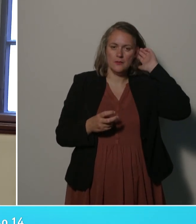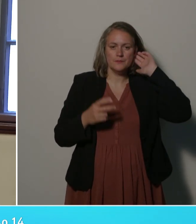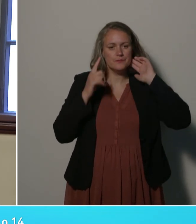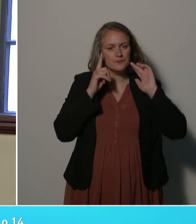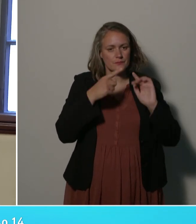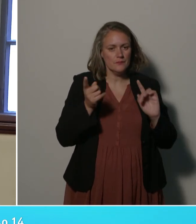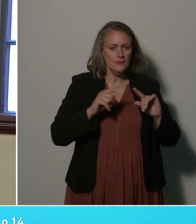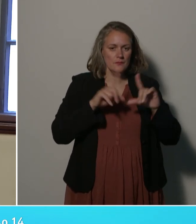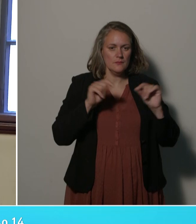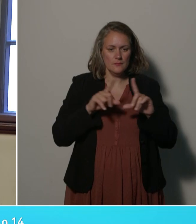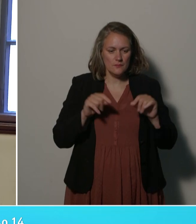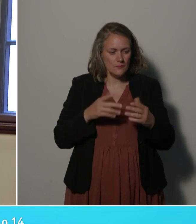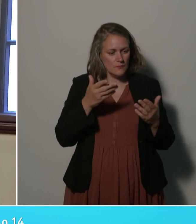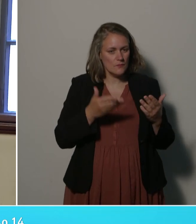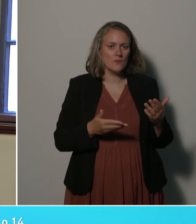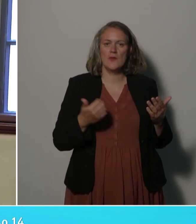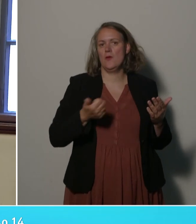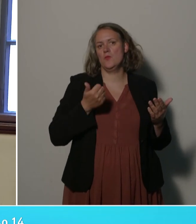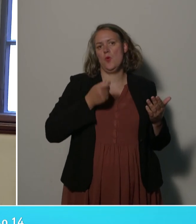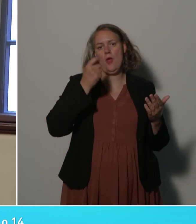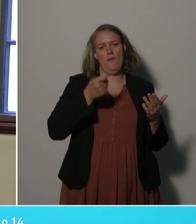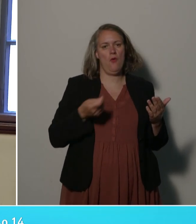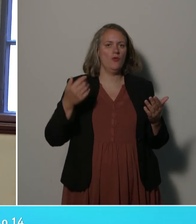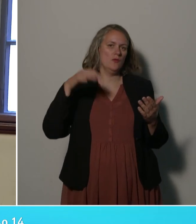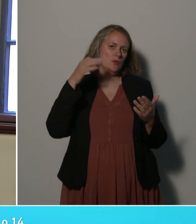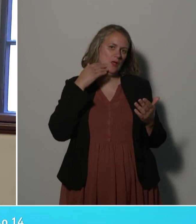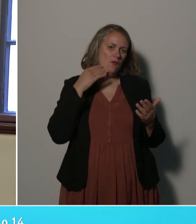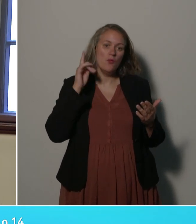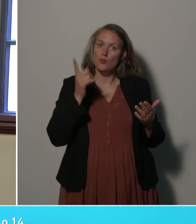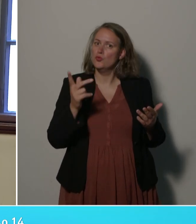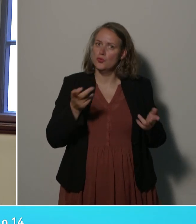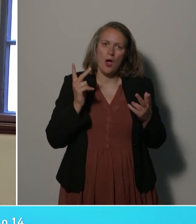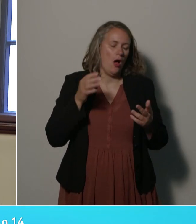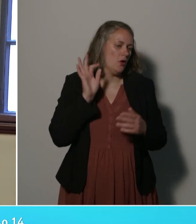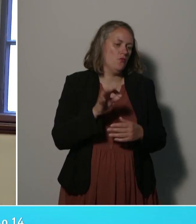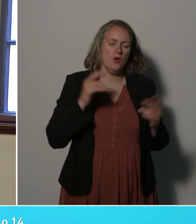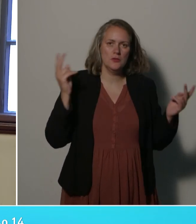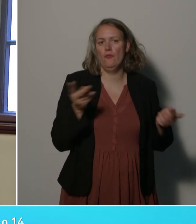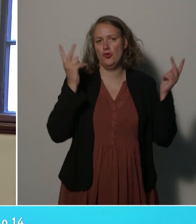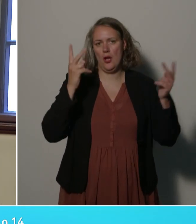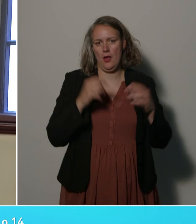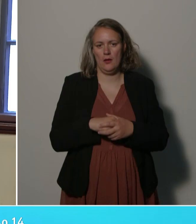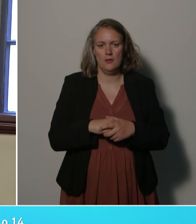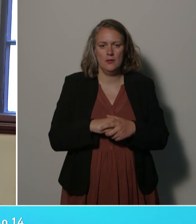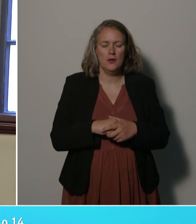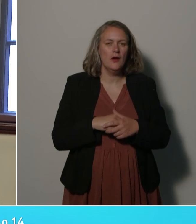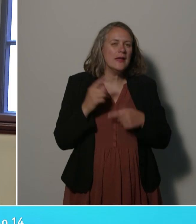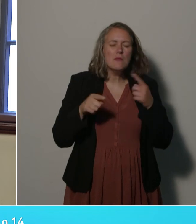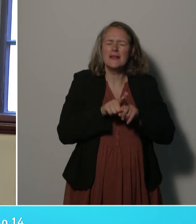Bildchen, dann sagen alle, das ist aber ein ganz toller Vorschlag, den Jena Wohnen da macht, das müssen wir unbedingt machen. Und dann, und das ist fast immer